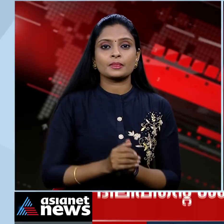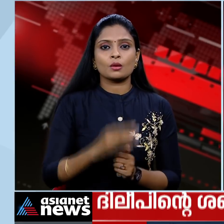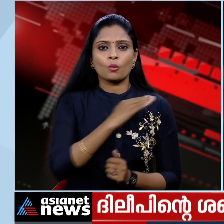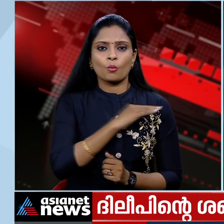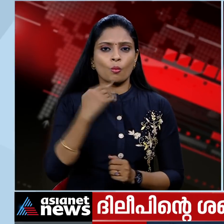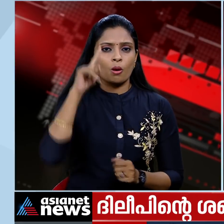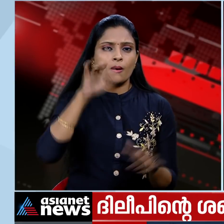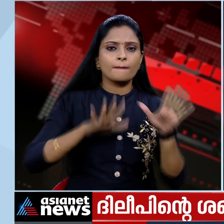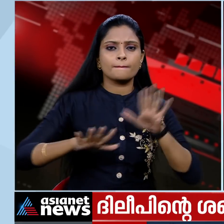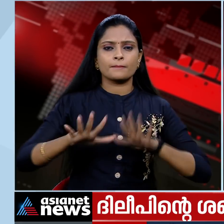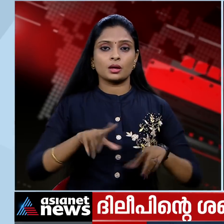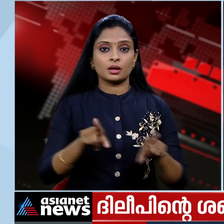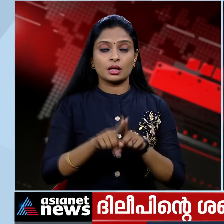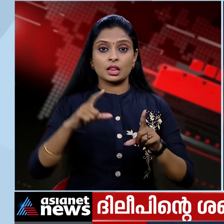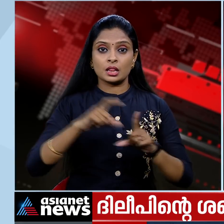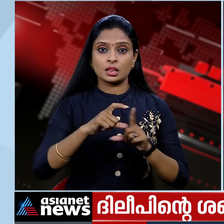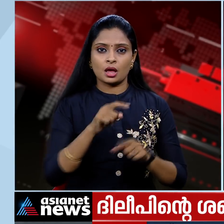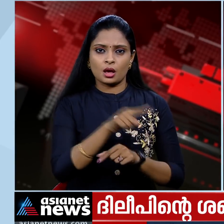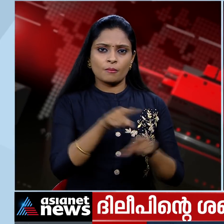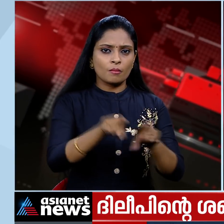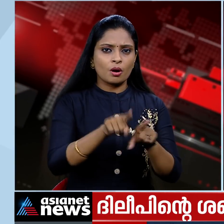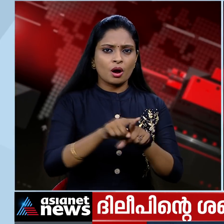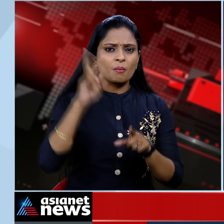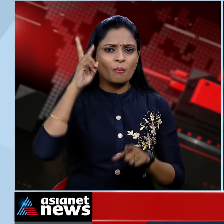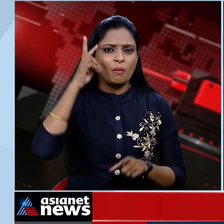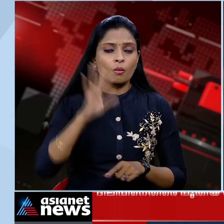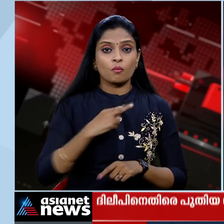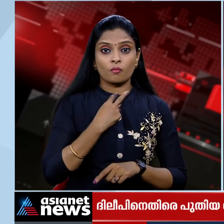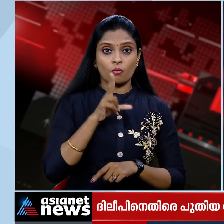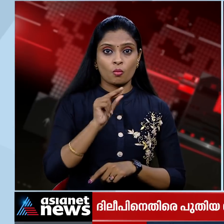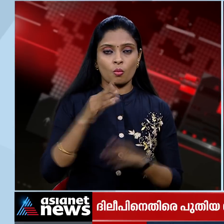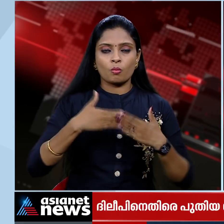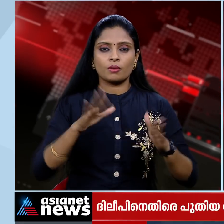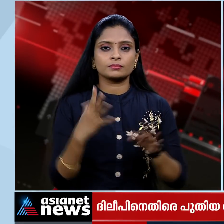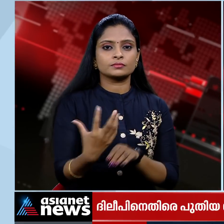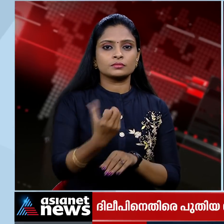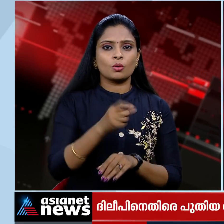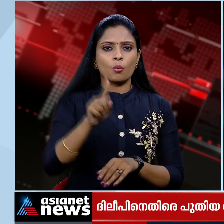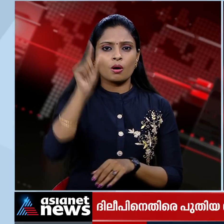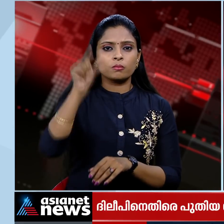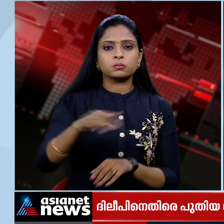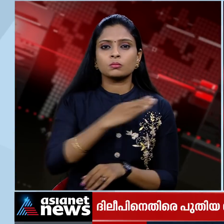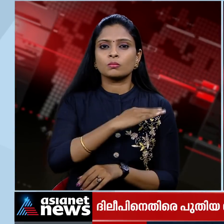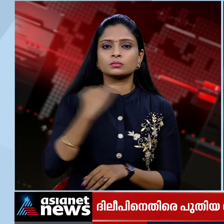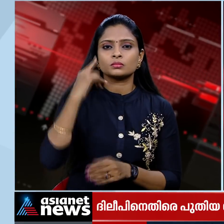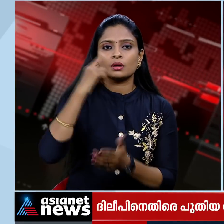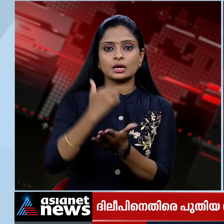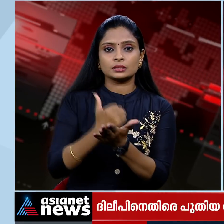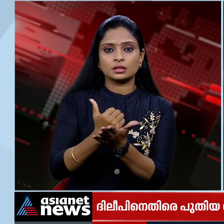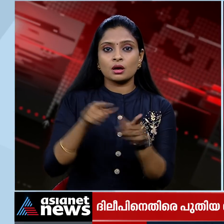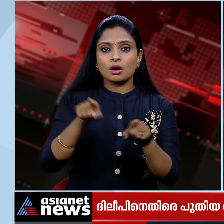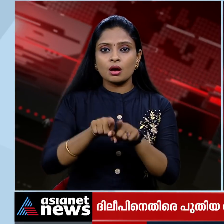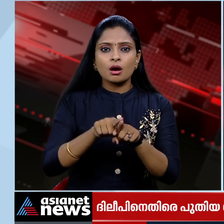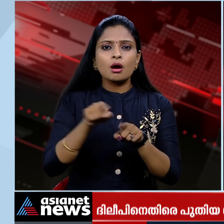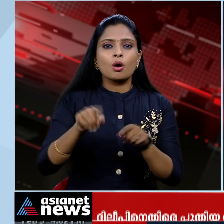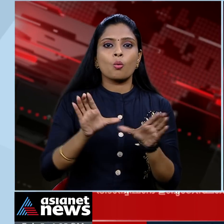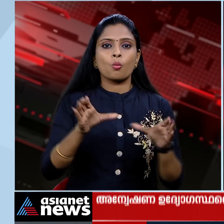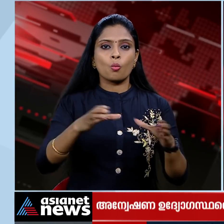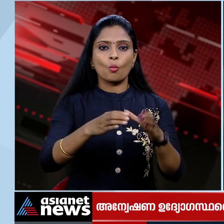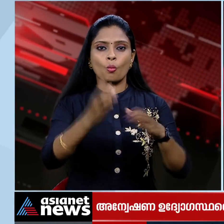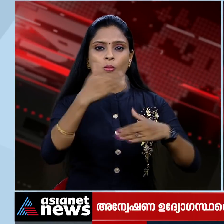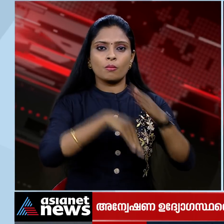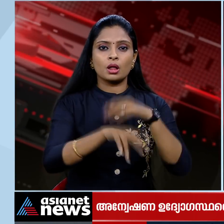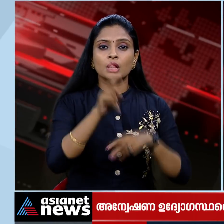വധ ഗൂഢാലോചന കേസിൽ ദിലീപിന്റേതെന്ന് സംശയിക്കുന്ന ശബ്ദരേഖ പുറത്ത്. ഒരാളെ തട്ടാൻ തീരുമാനിക്കുമ്പോൾ അതെപ്പോഴും ഒരു